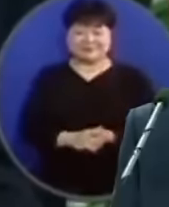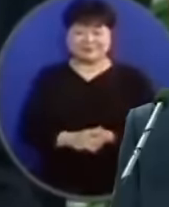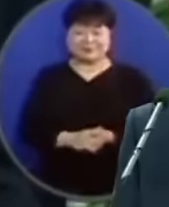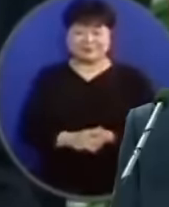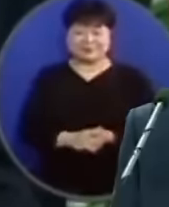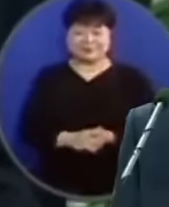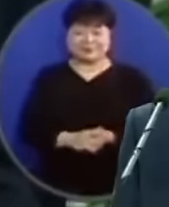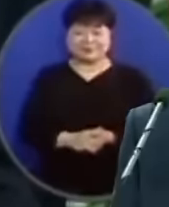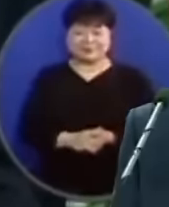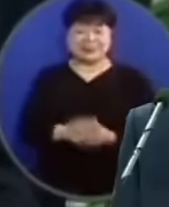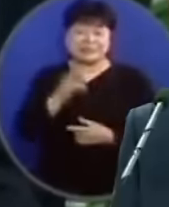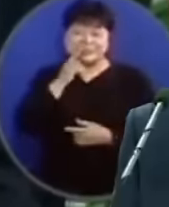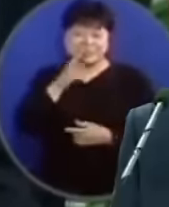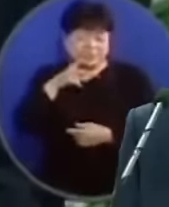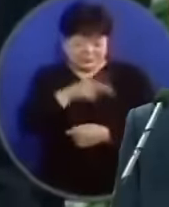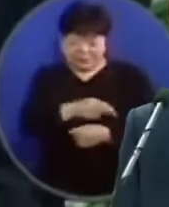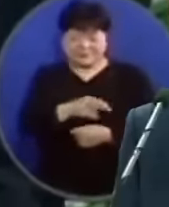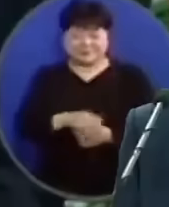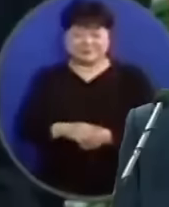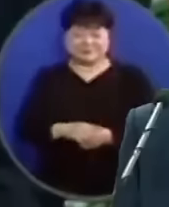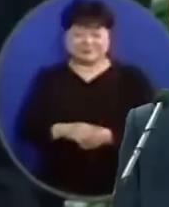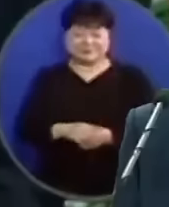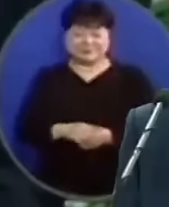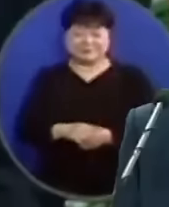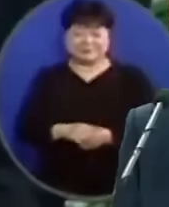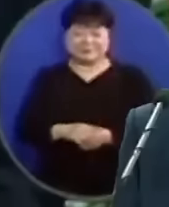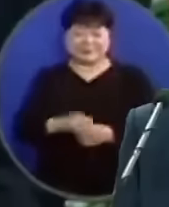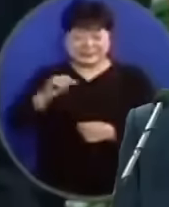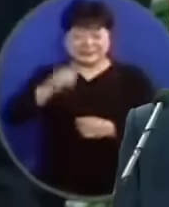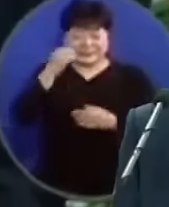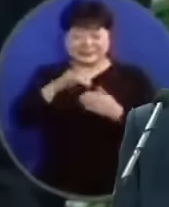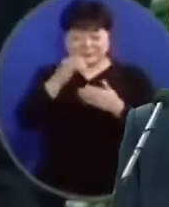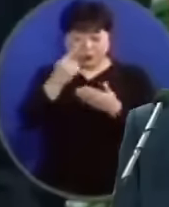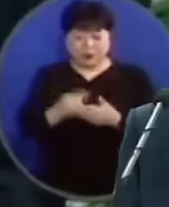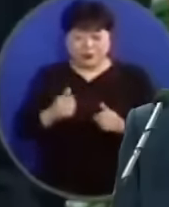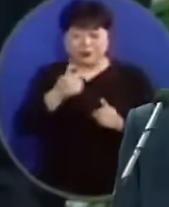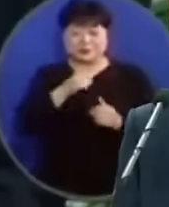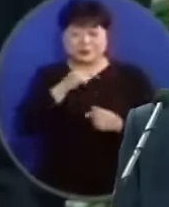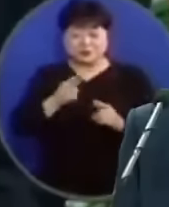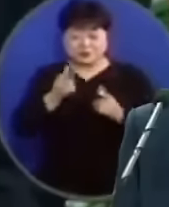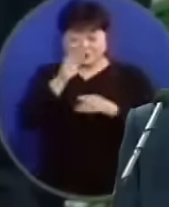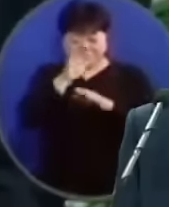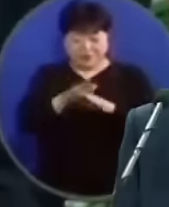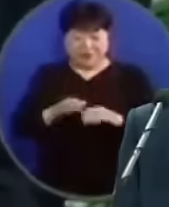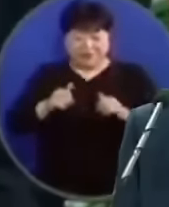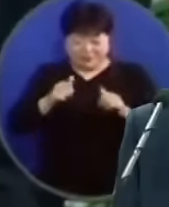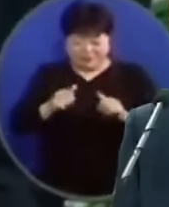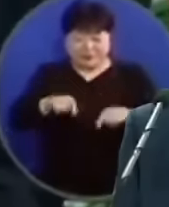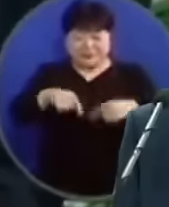담배는 다시 입에 대지도 아니하고 일찌감치 집에 들어오고 열심히 주일 교회 나오고